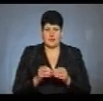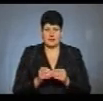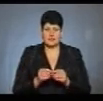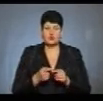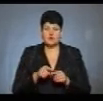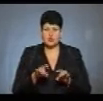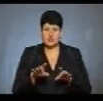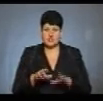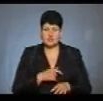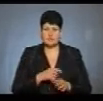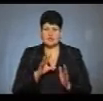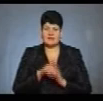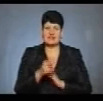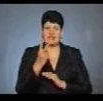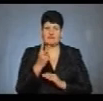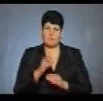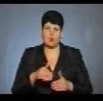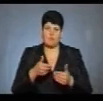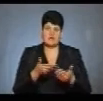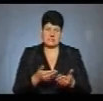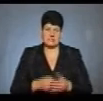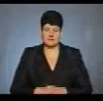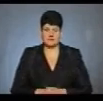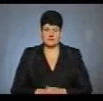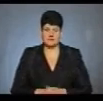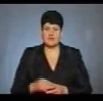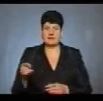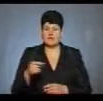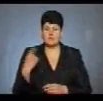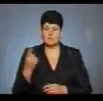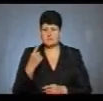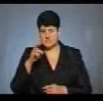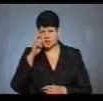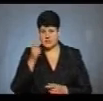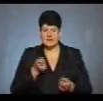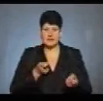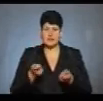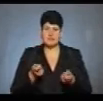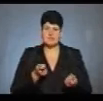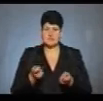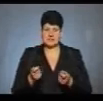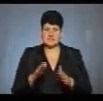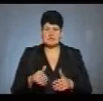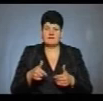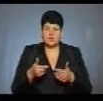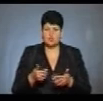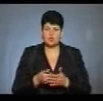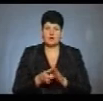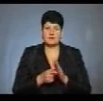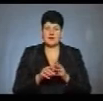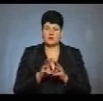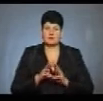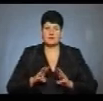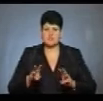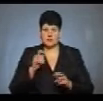цього рішення депутати внесли 2 пропозиції. Тернопільської обласної державної адміністрації звернутися до Кабінету